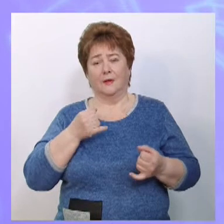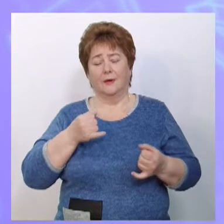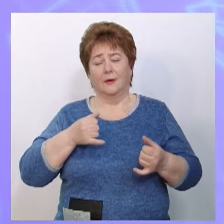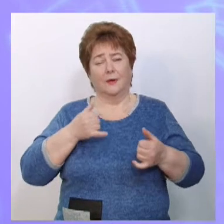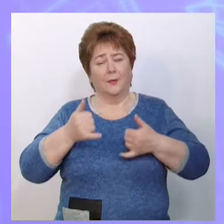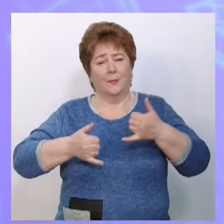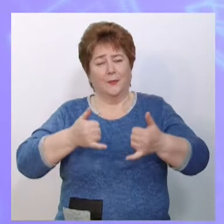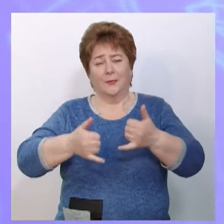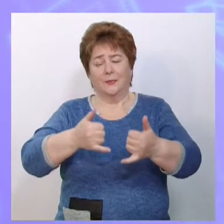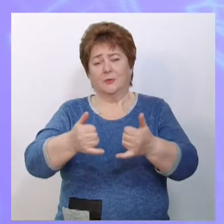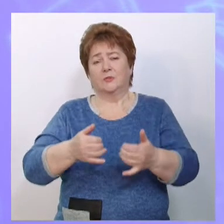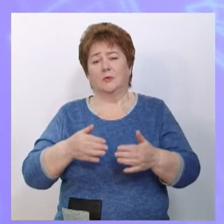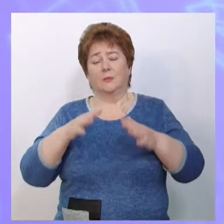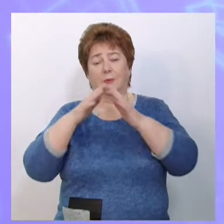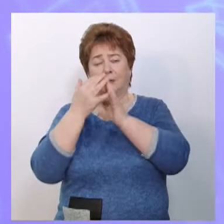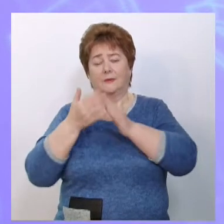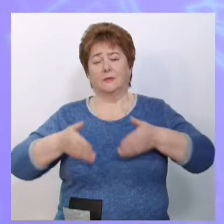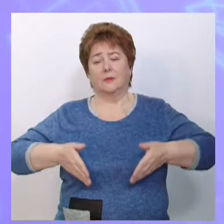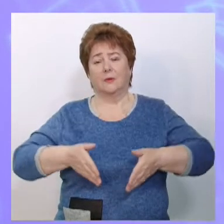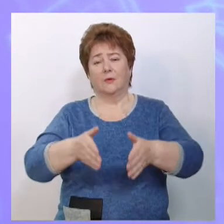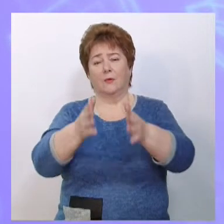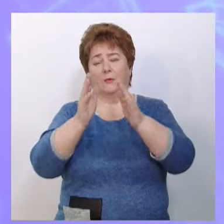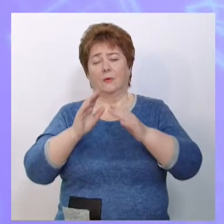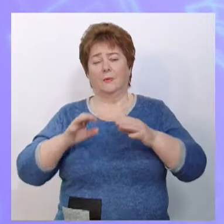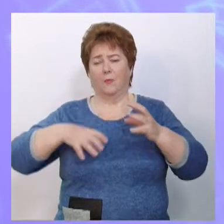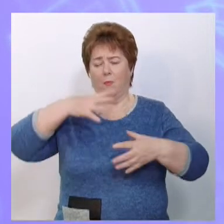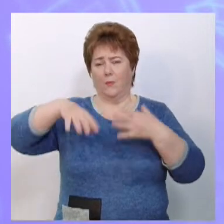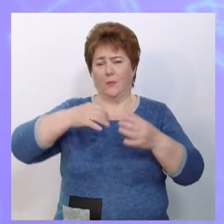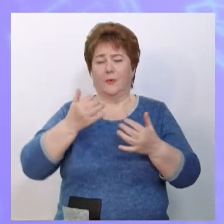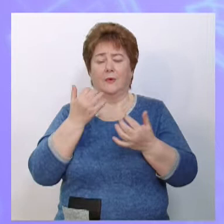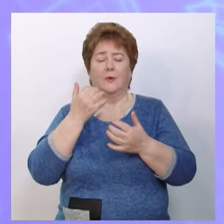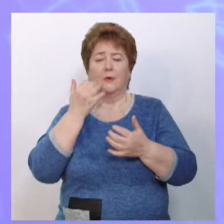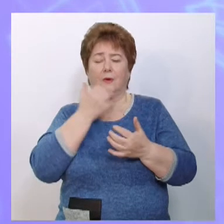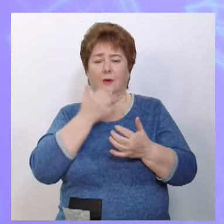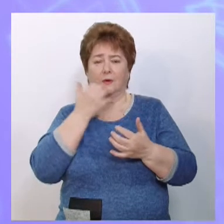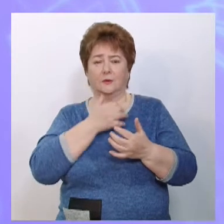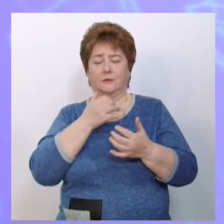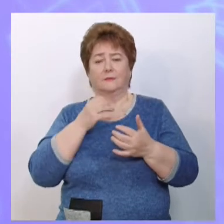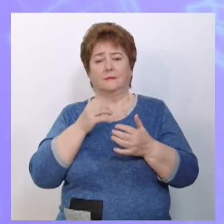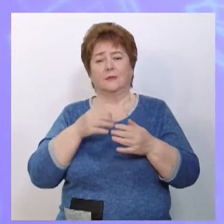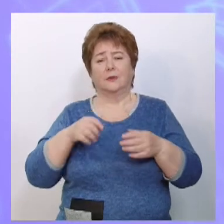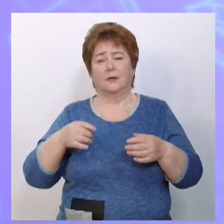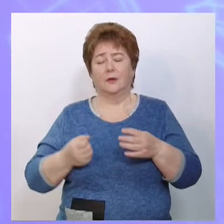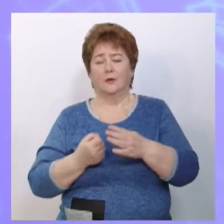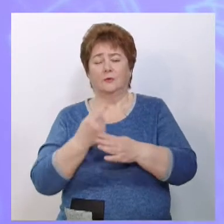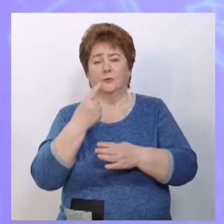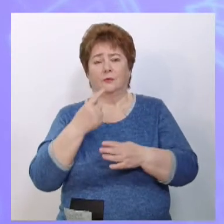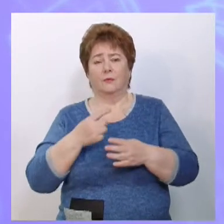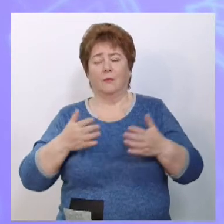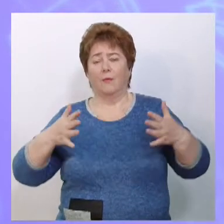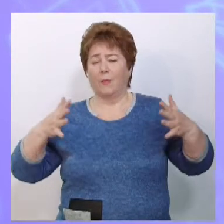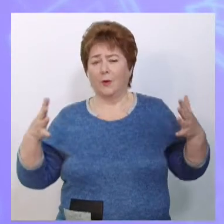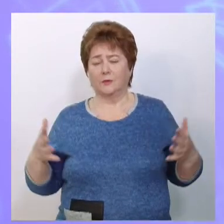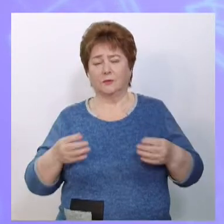Побежали по деревенским улицам бурливые коричневые ручейки. В